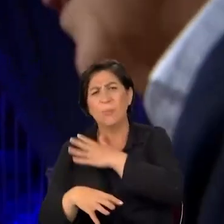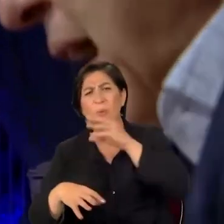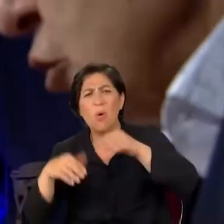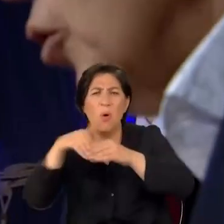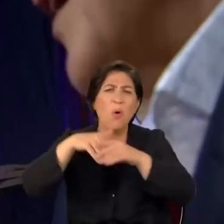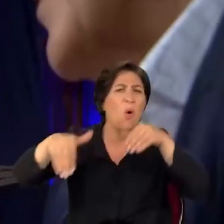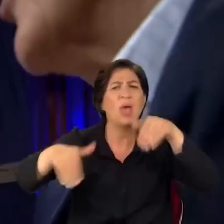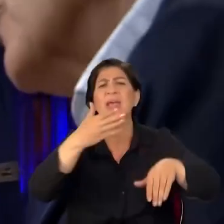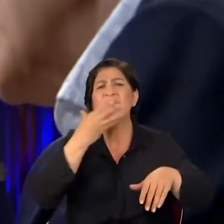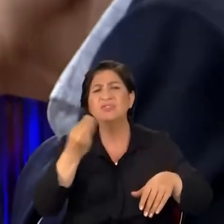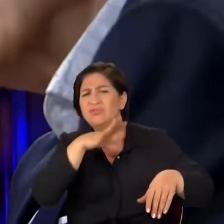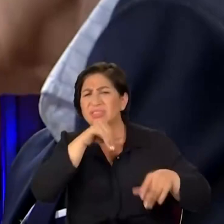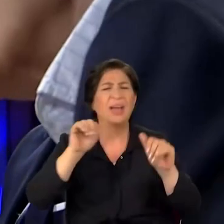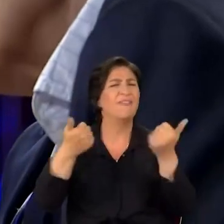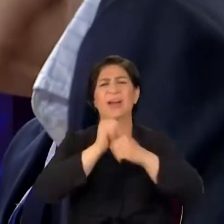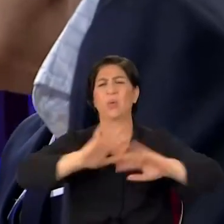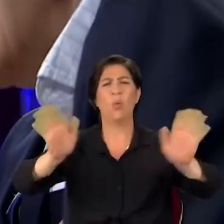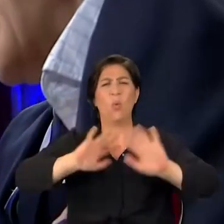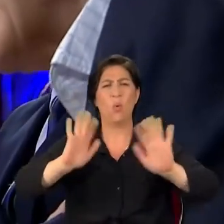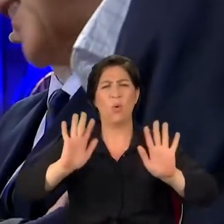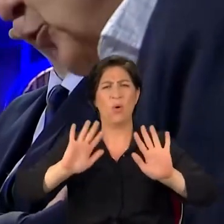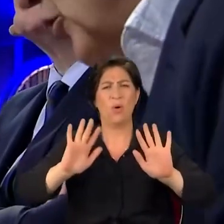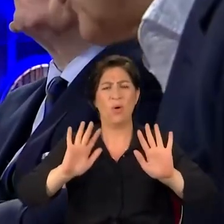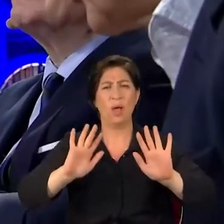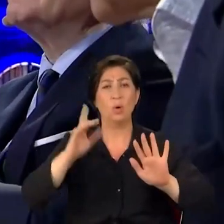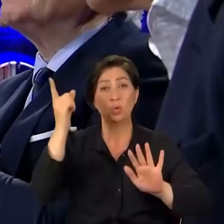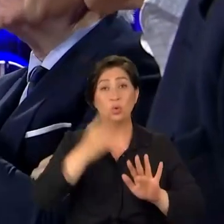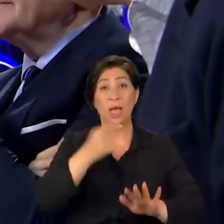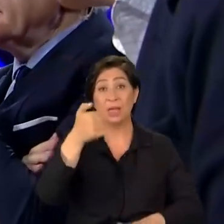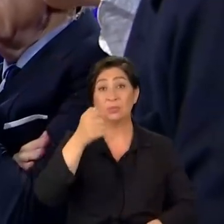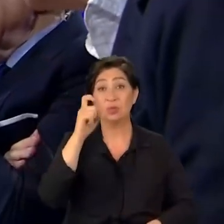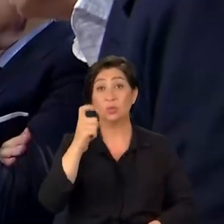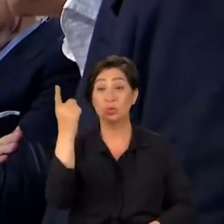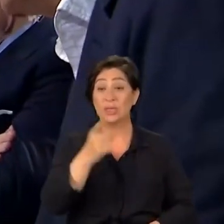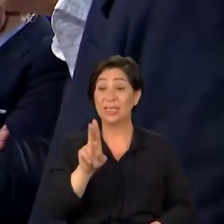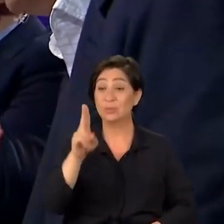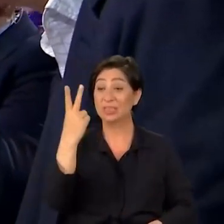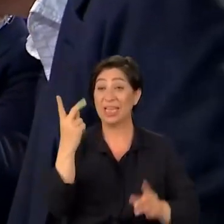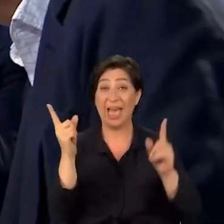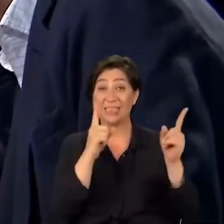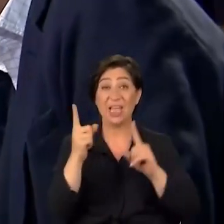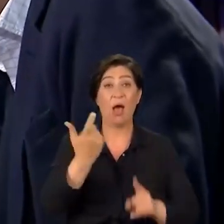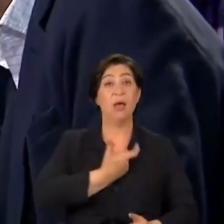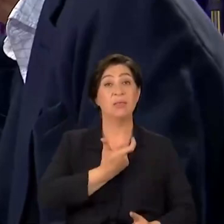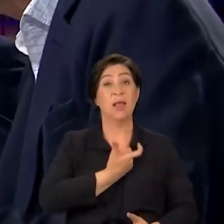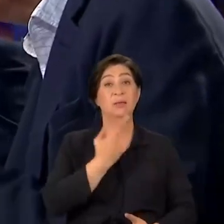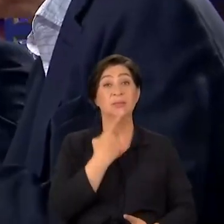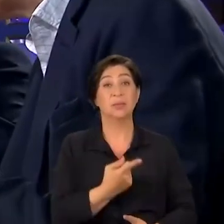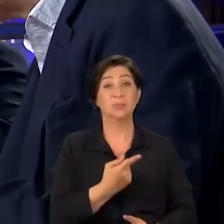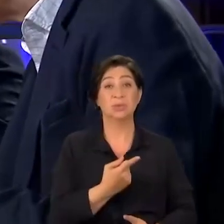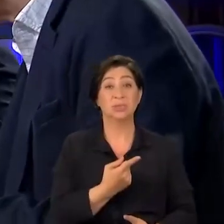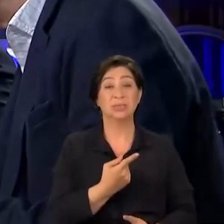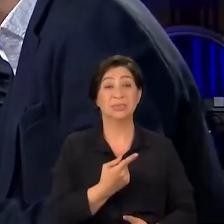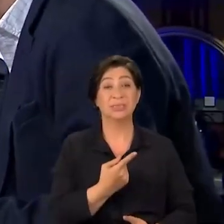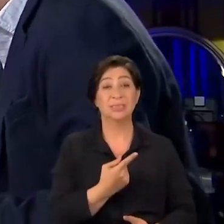veren, genç olan, yaşlı olan hiç fark yok. Herkes %69'dan %72 arasında adalet demiş. Neyin sonra ikinci